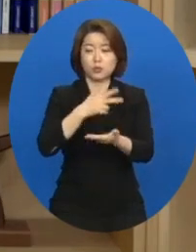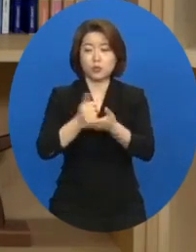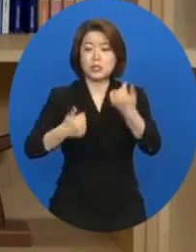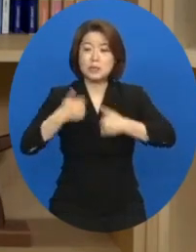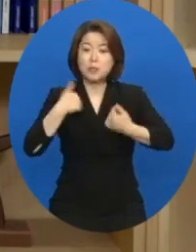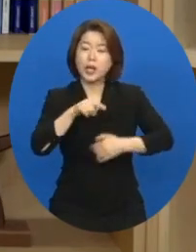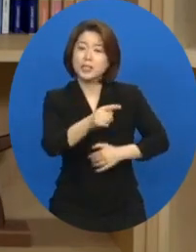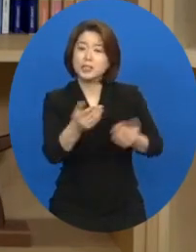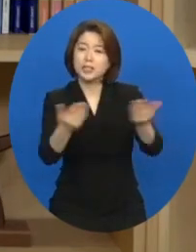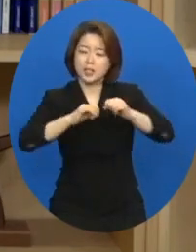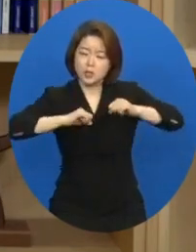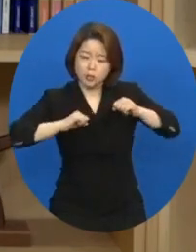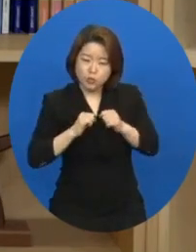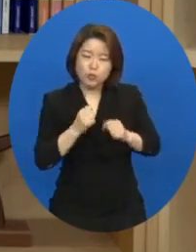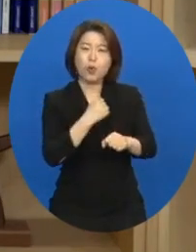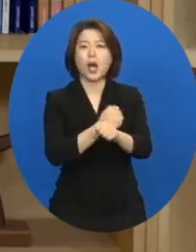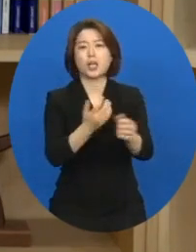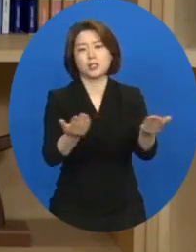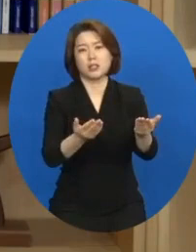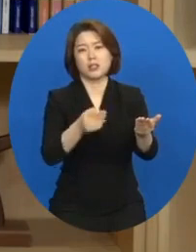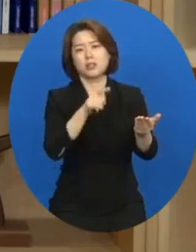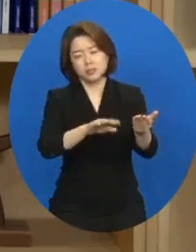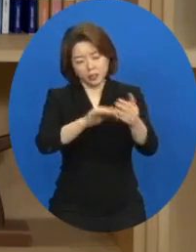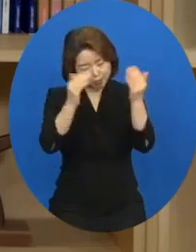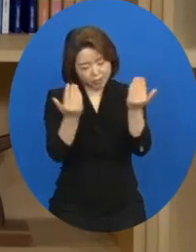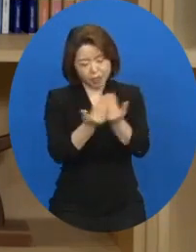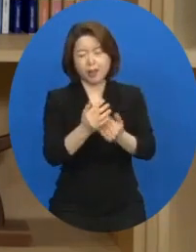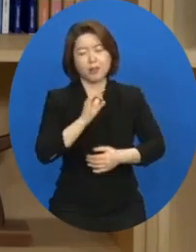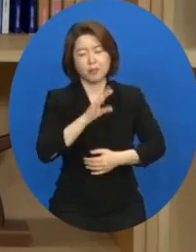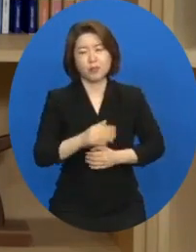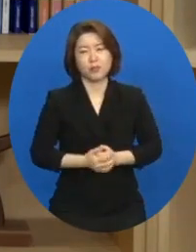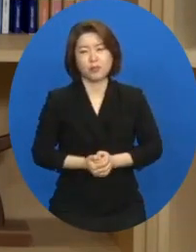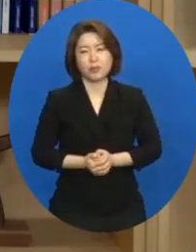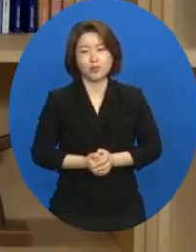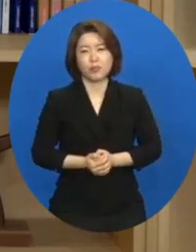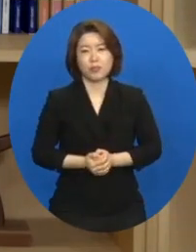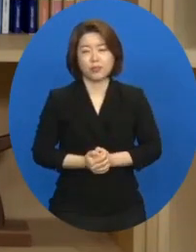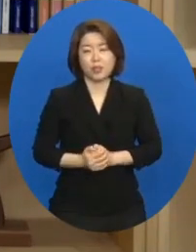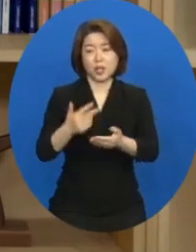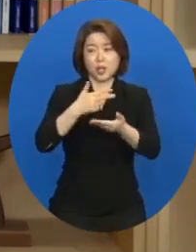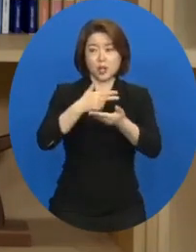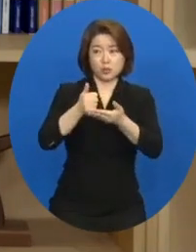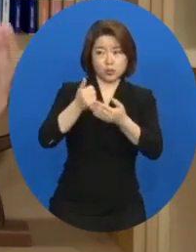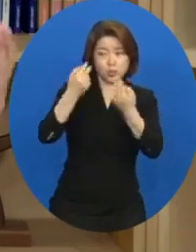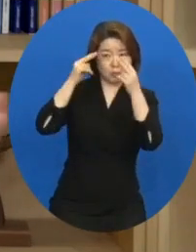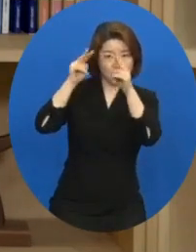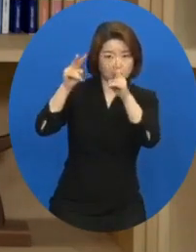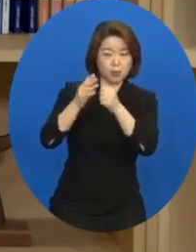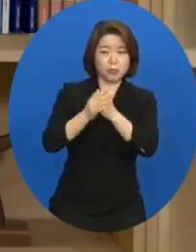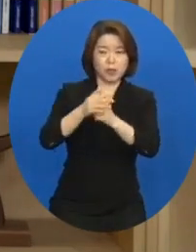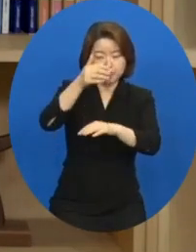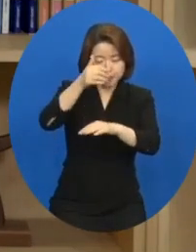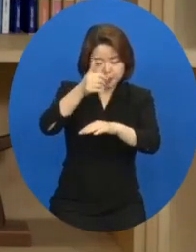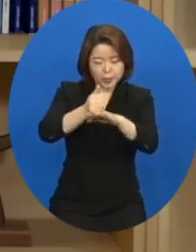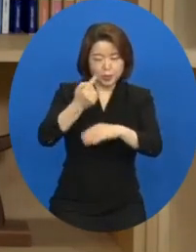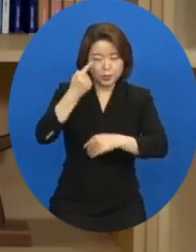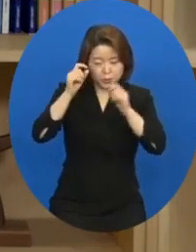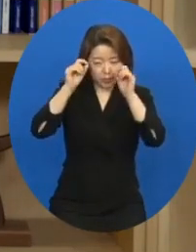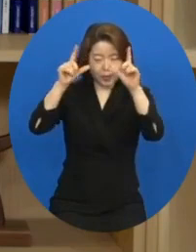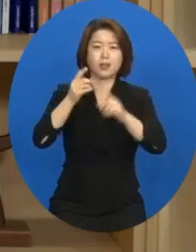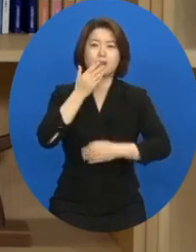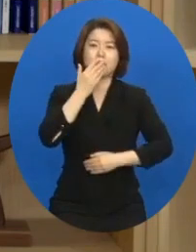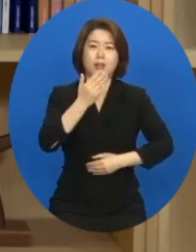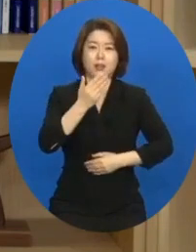것 그게 정부 이더라 줄을 바라보면 빌어서 그 눈이 뜨이게 됩니다